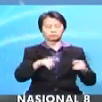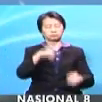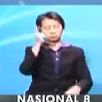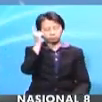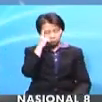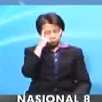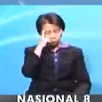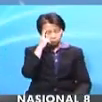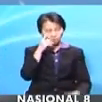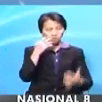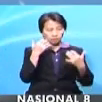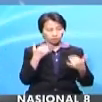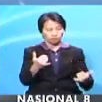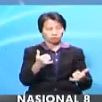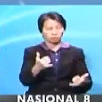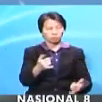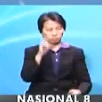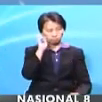berpendapat